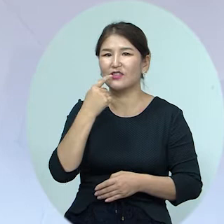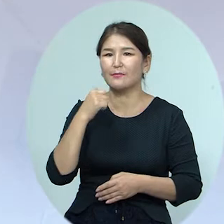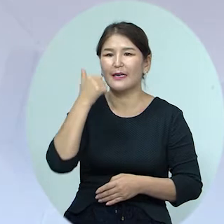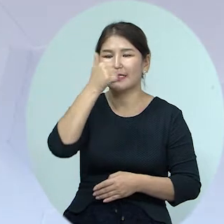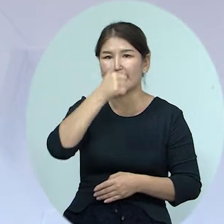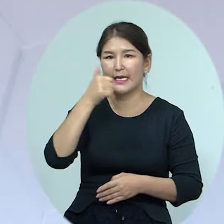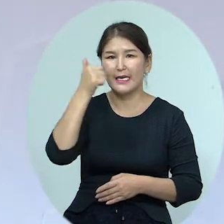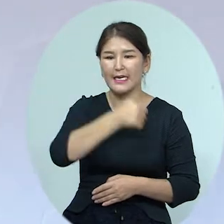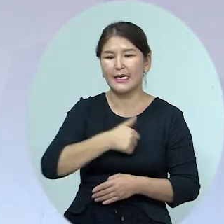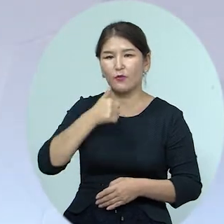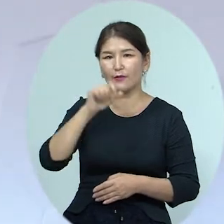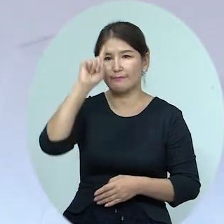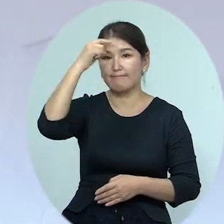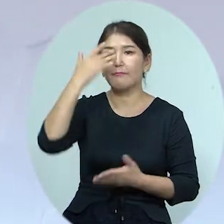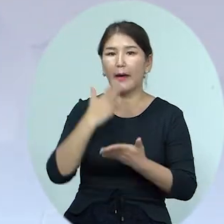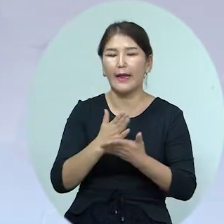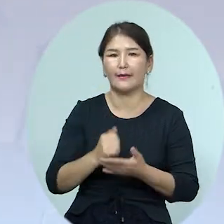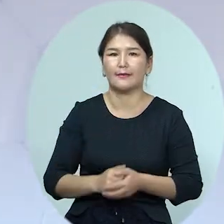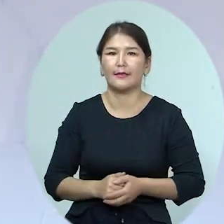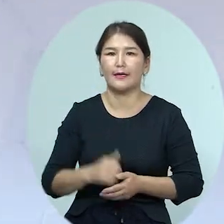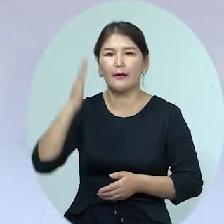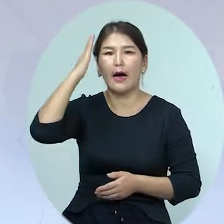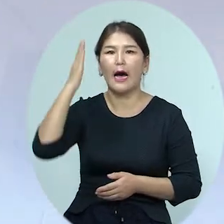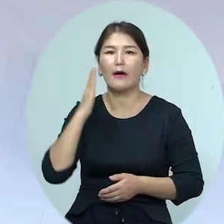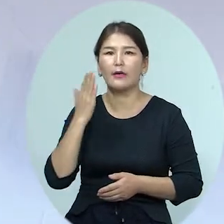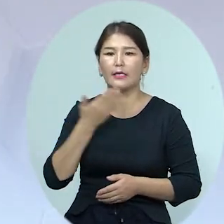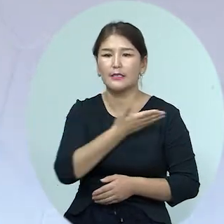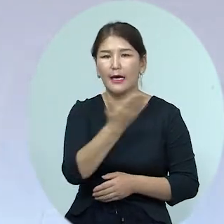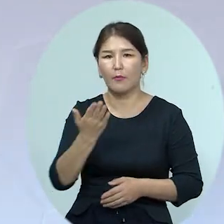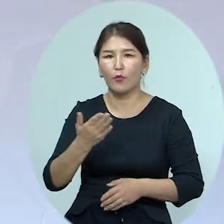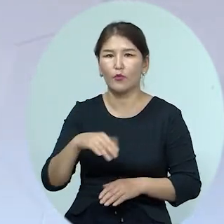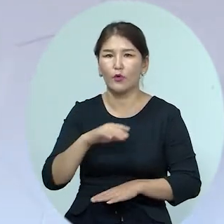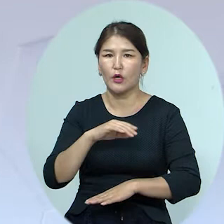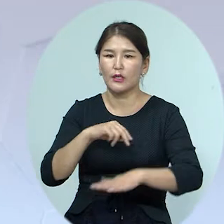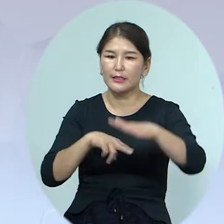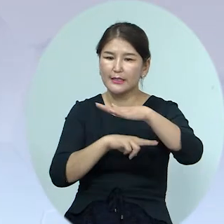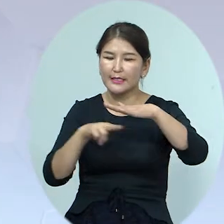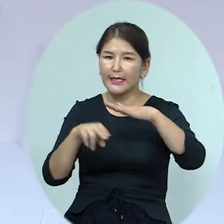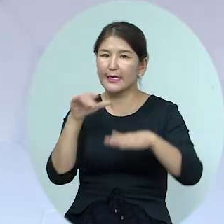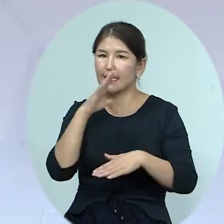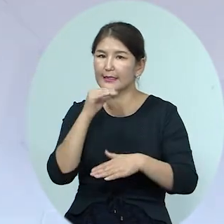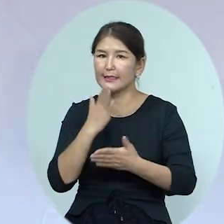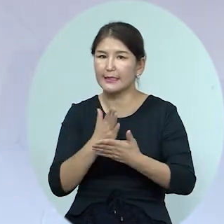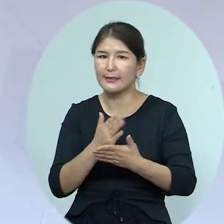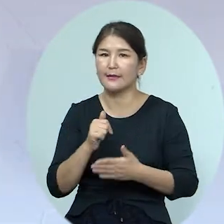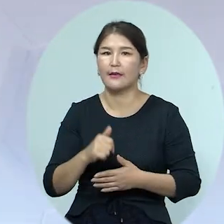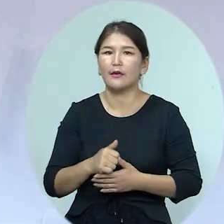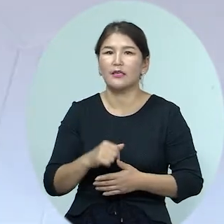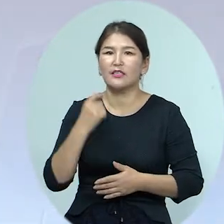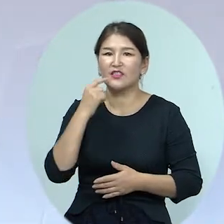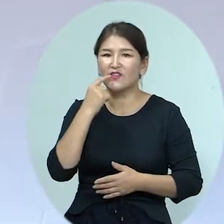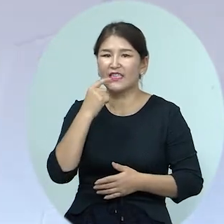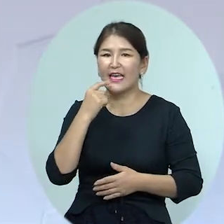зөвлөмөр байна. Ийм учраас ээж аавууд хүүхдийг сургуулийн өмнөх наснд нь биечлэн шүд амаа хэрхэн